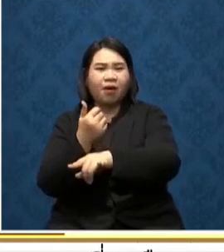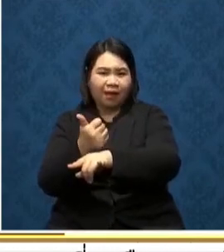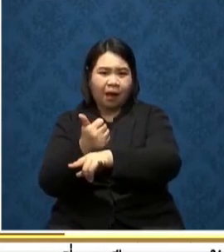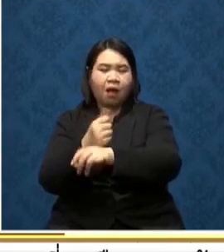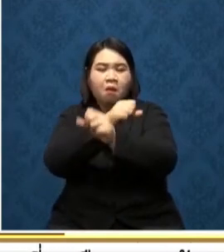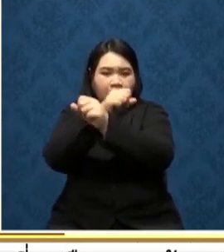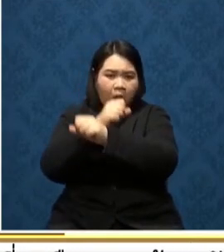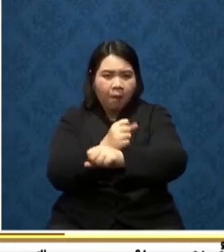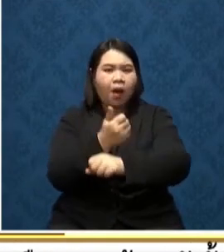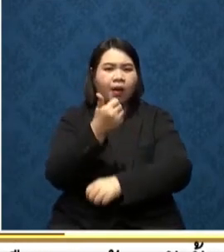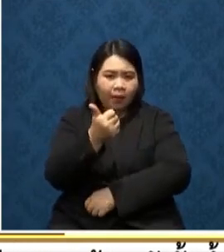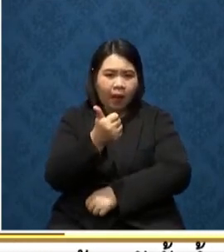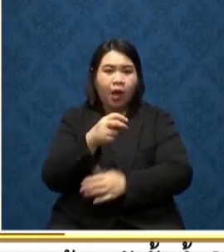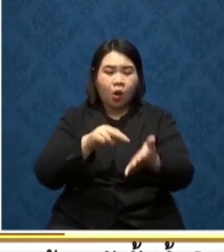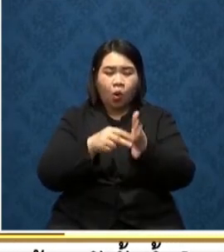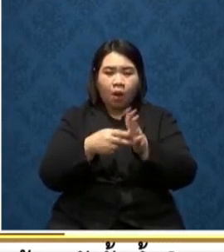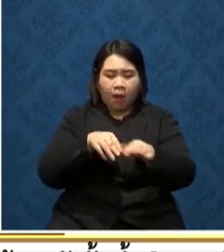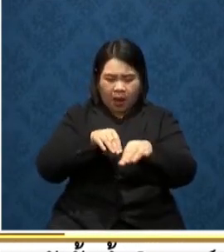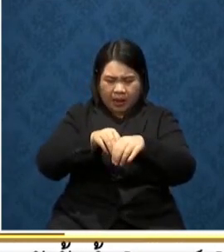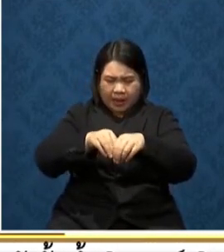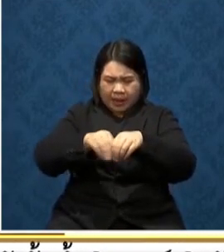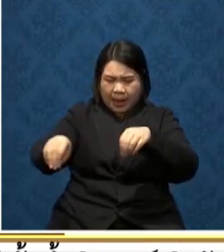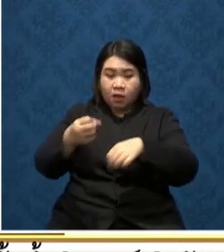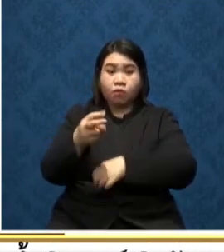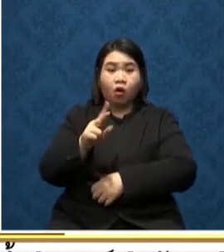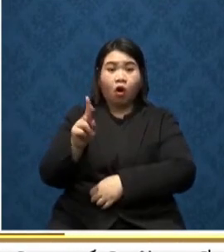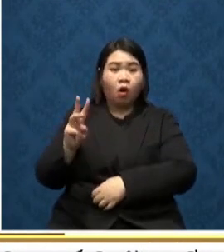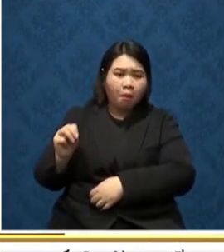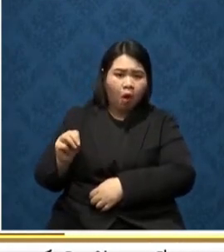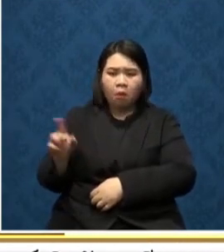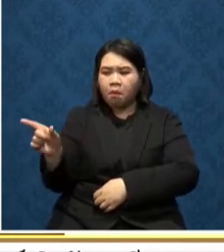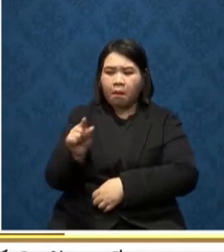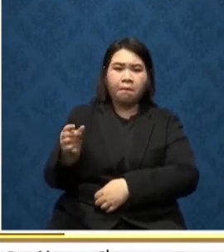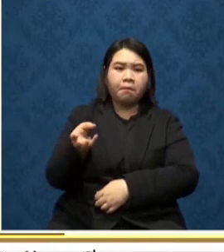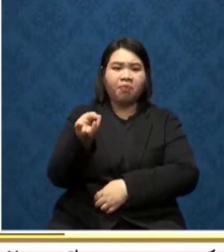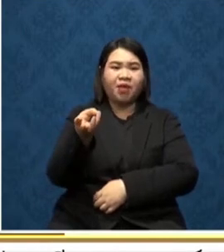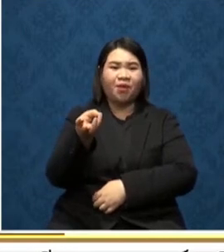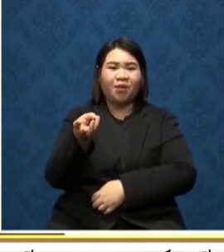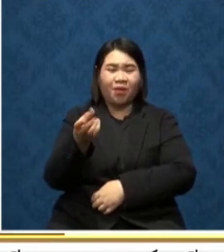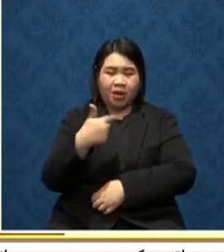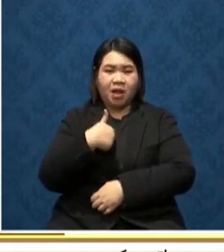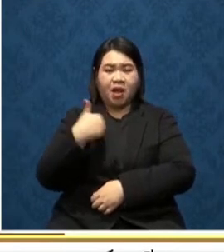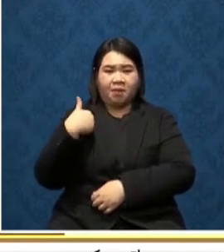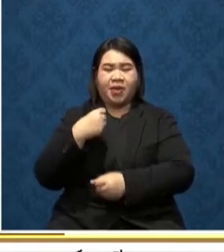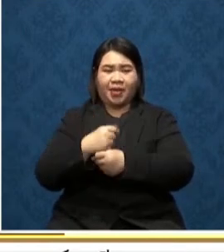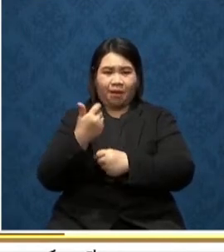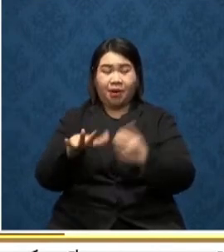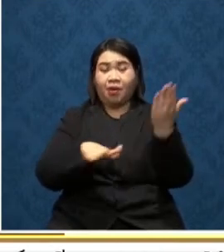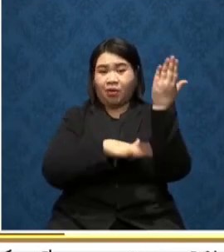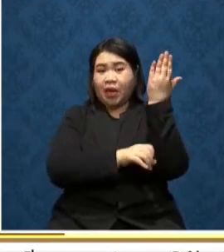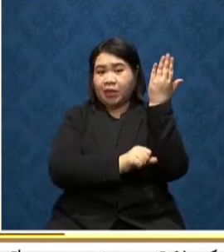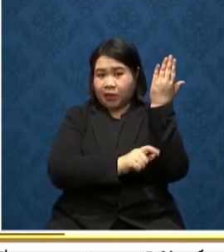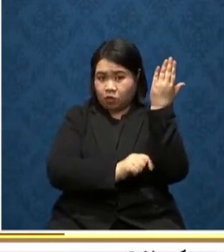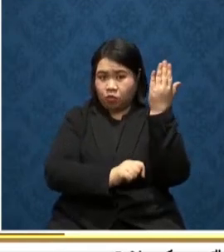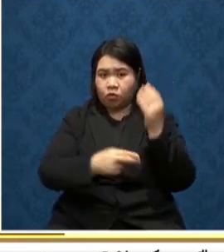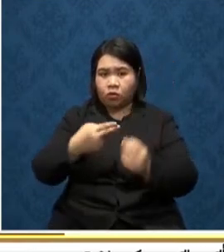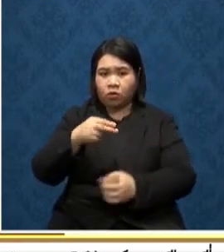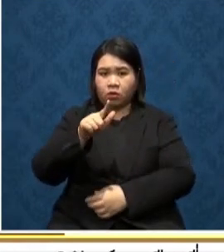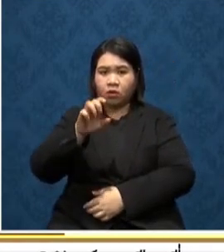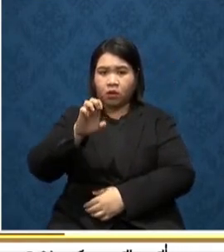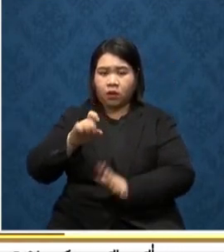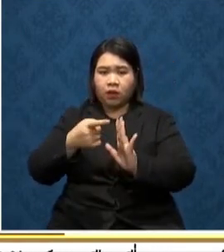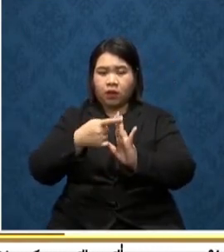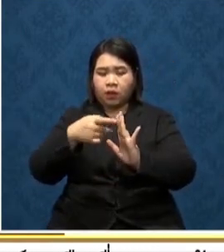จะรนระยเวลาการส่งต่อไดอย่างรวดเด็วซึ่งเราไปทำที่ก็รีเปะจวดสตูนได้ผลมากครับ